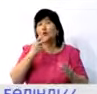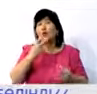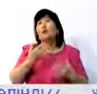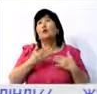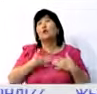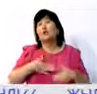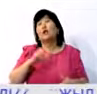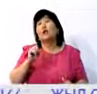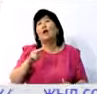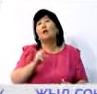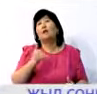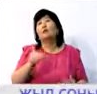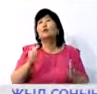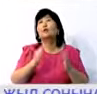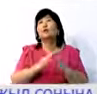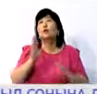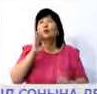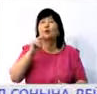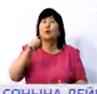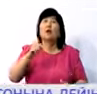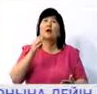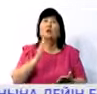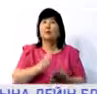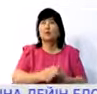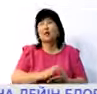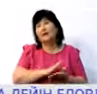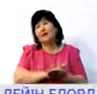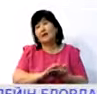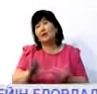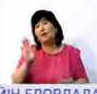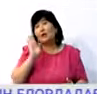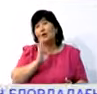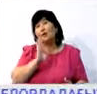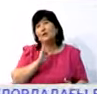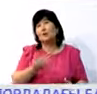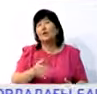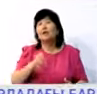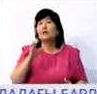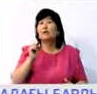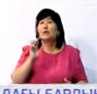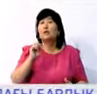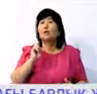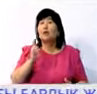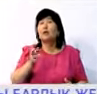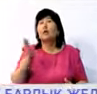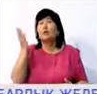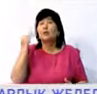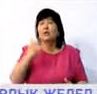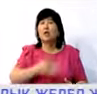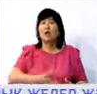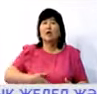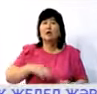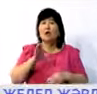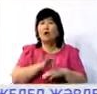шүкір Аллаға бүгін мінекей үйімізде су ағып тұр. Таза су сарбұлақтың. Бұрын іш ауру көп болатын